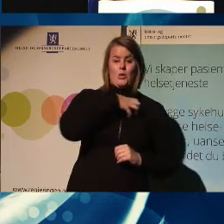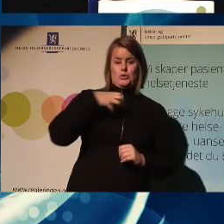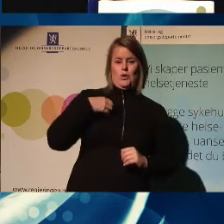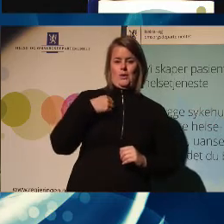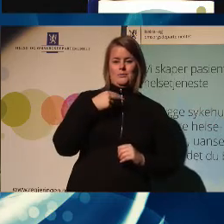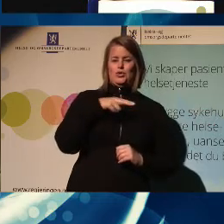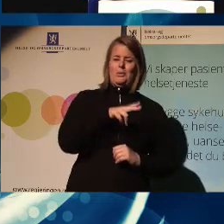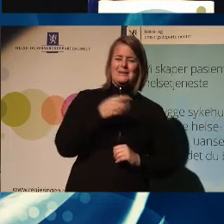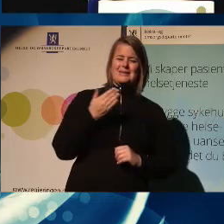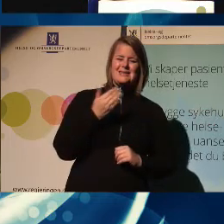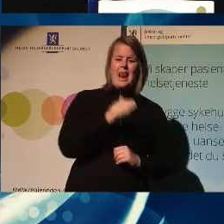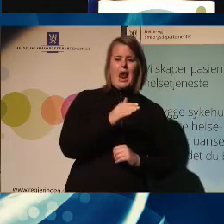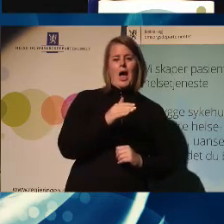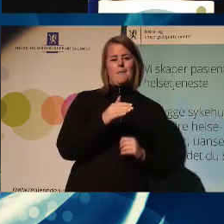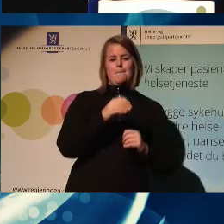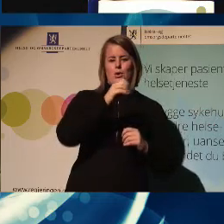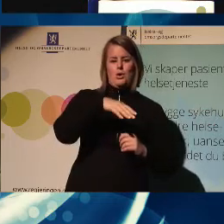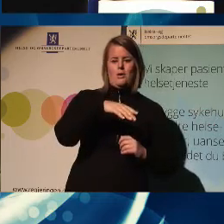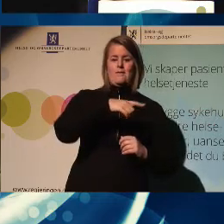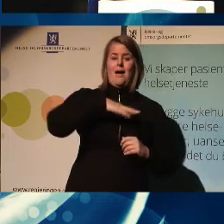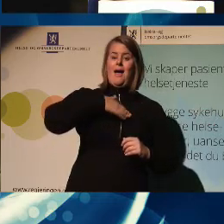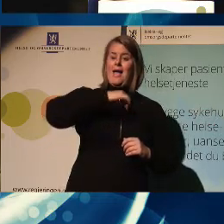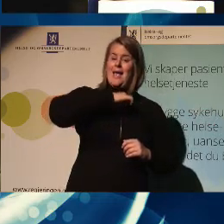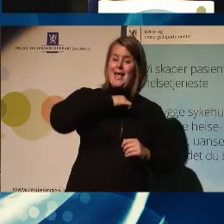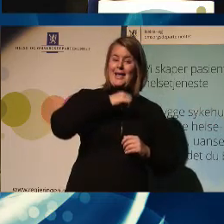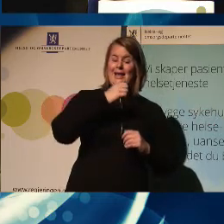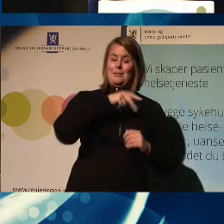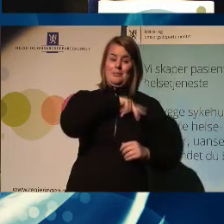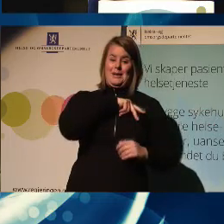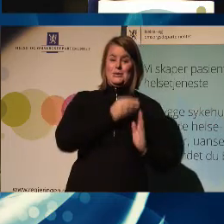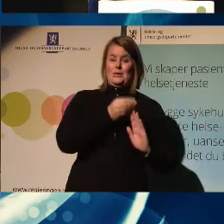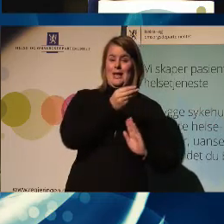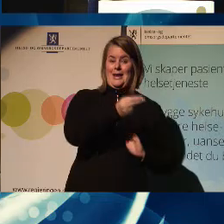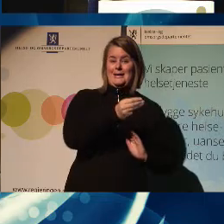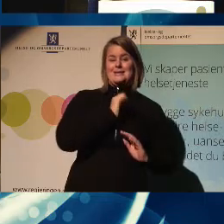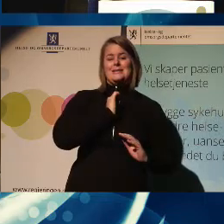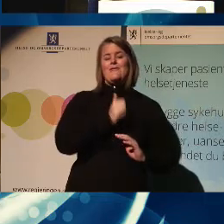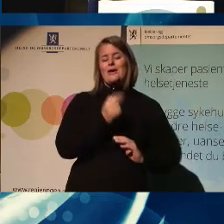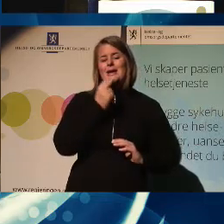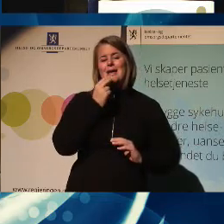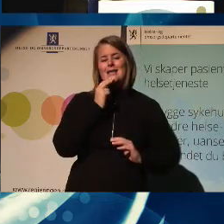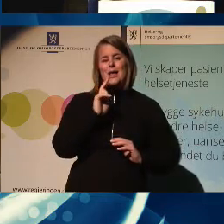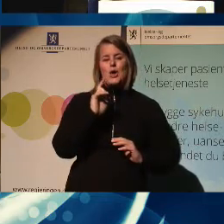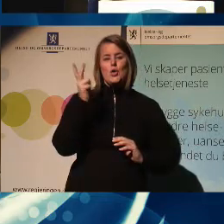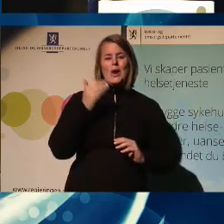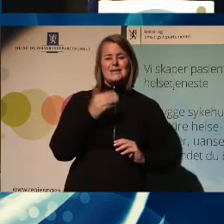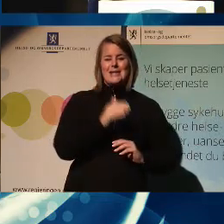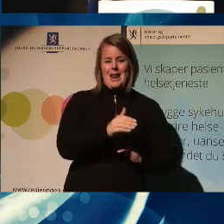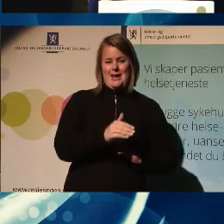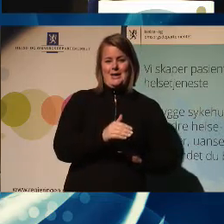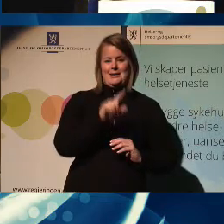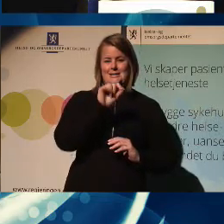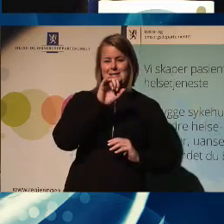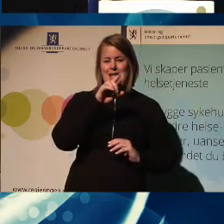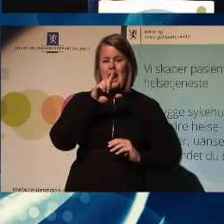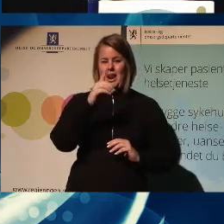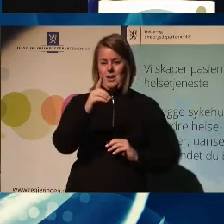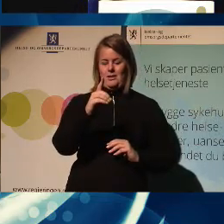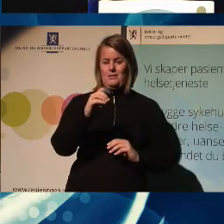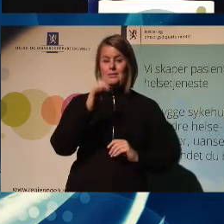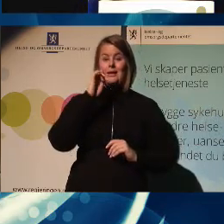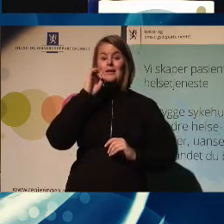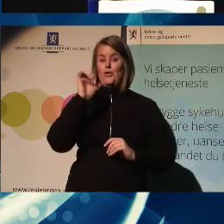egen prisutdeling for sånne markedsting. Og den heter selvfølgelig Gullsill. Den vant vi i fjor for beste